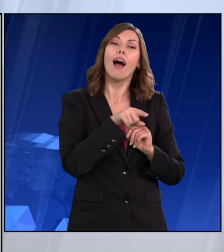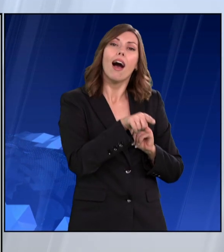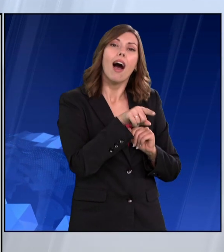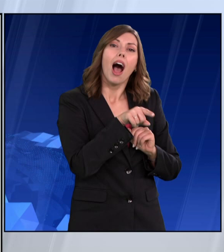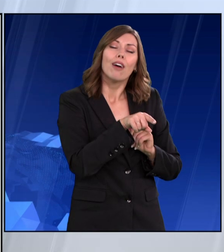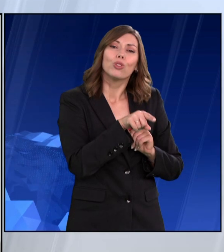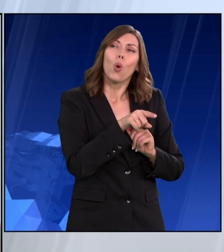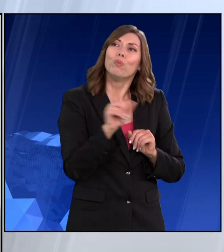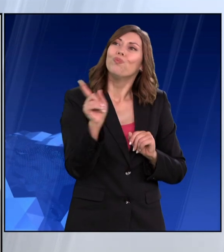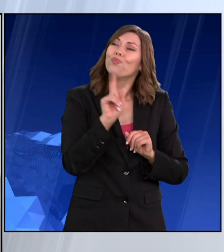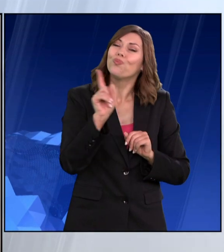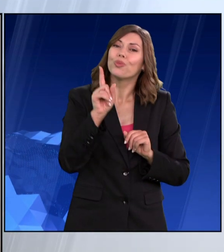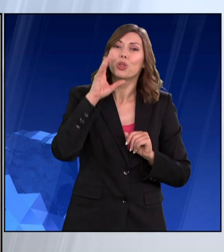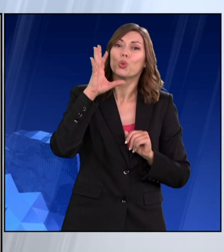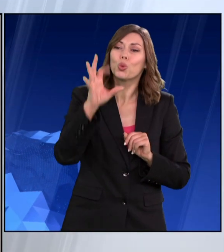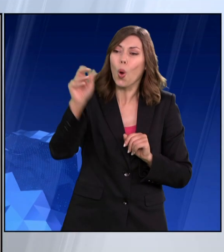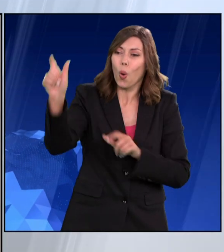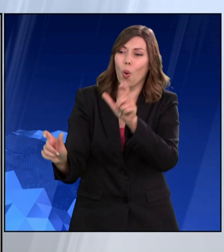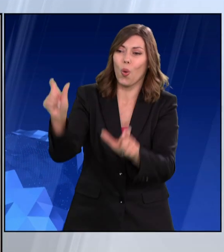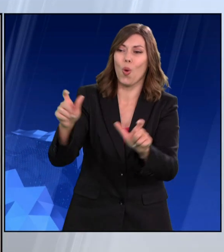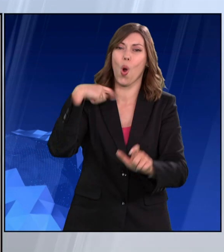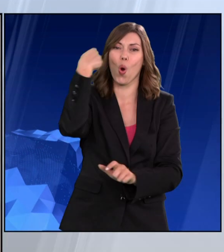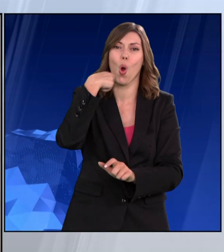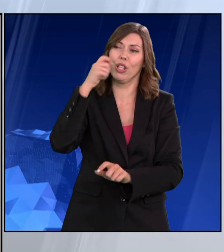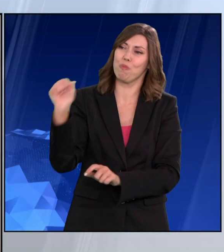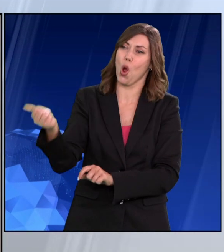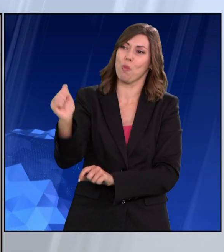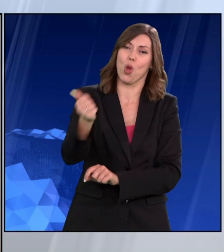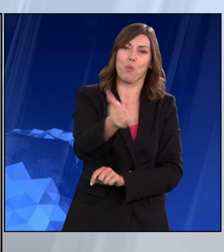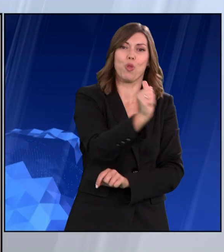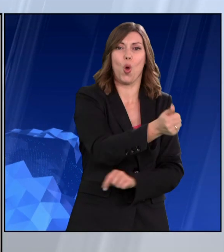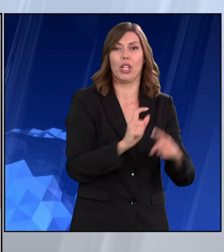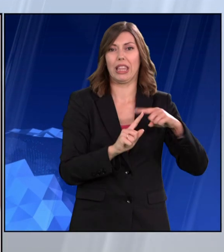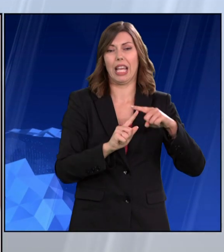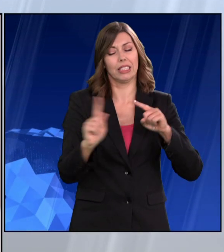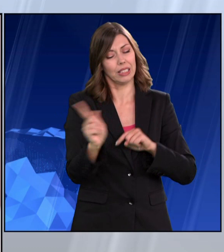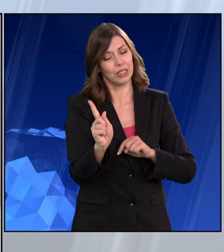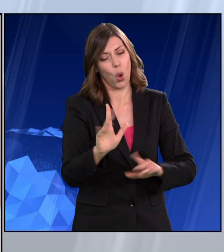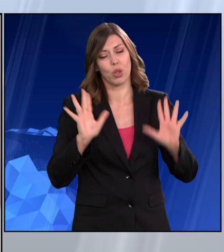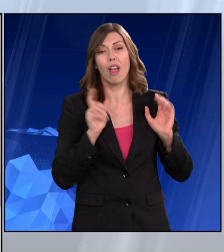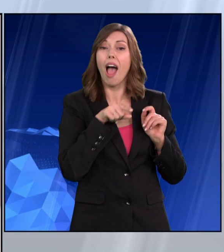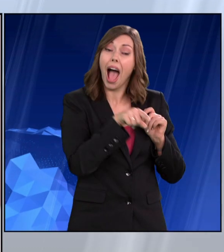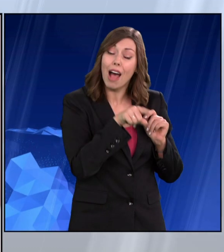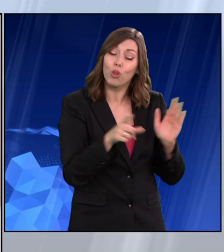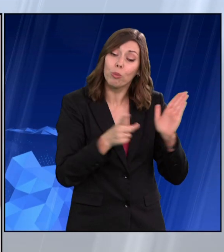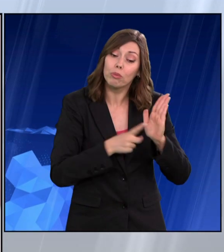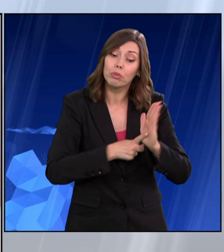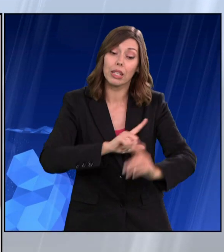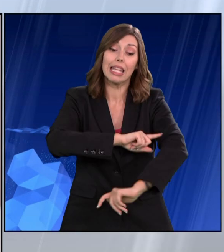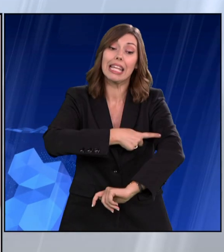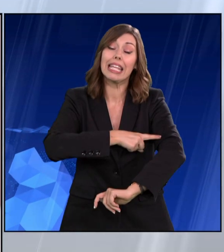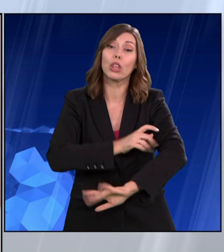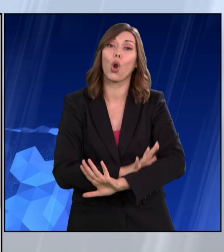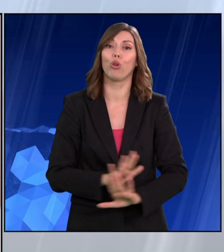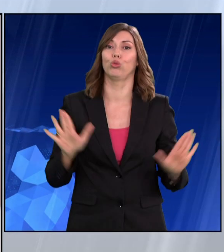δεν πολλούνται για να τα κάνουν οι ίδιοι οι γονείς. Τα strep test είναι μια ιατρική πράξη, διότι πρέπει να γίνει λήψη από το στόμα με